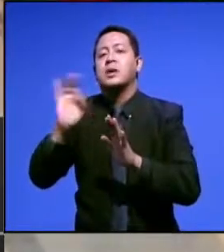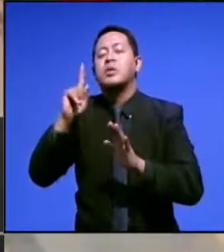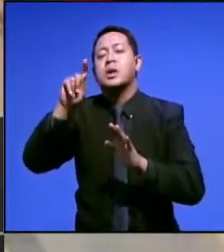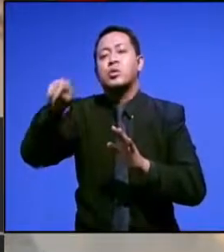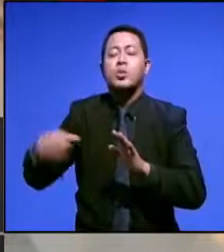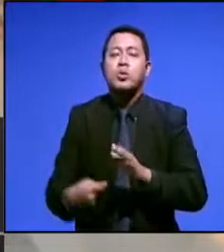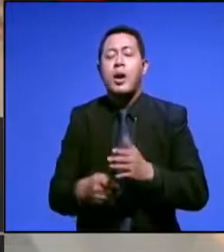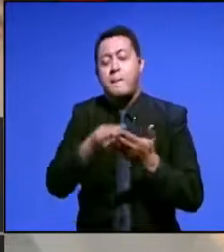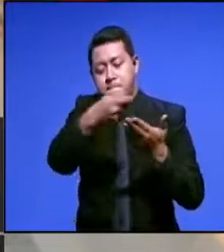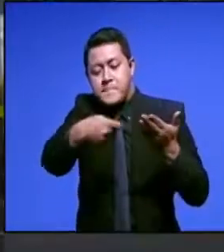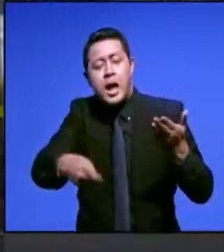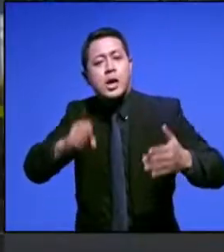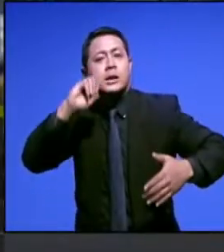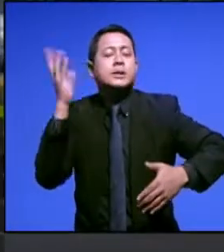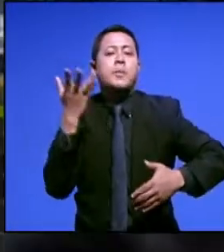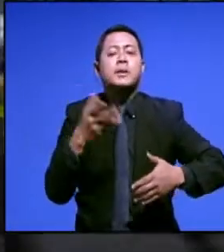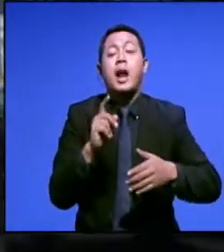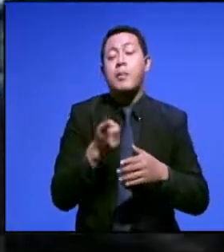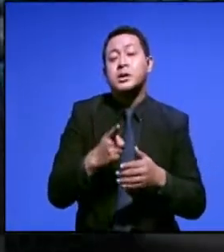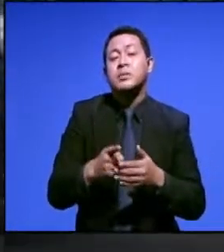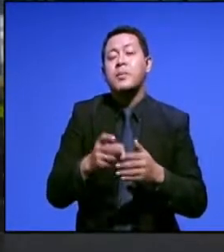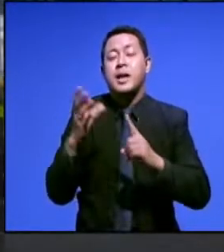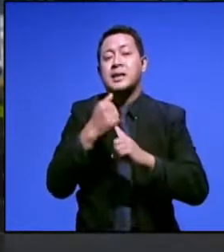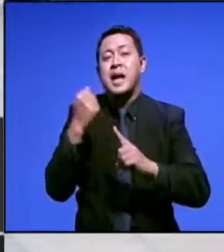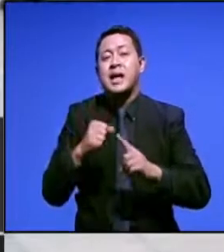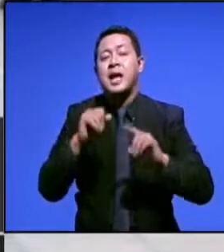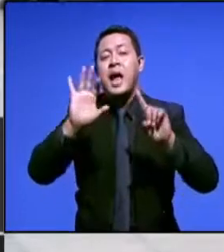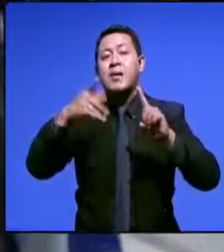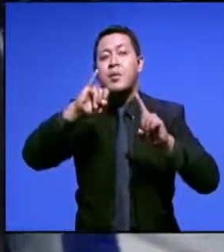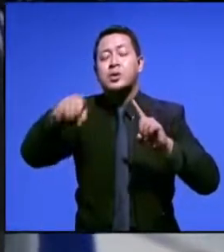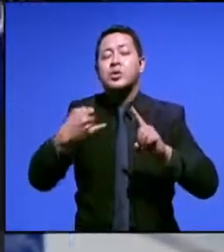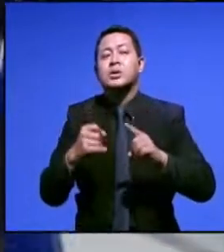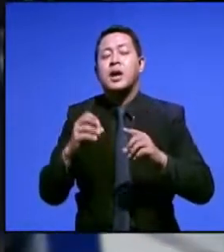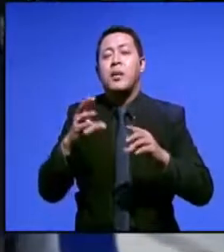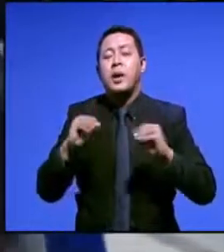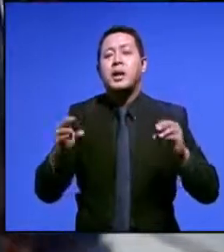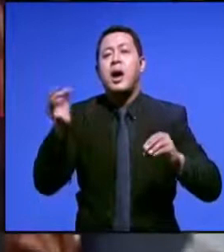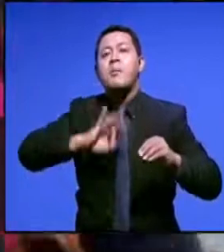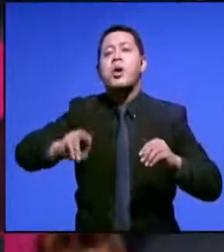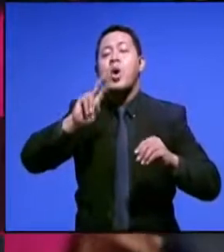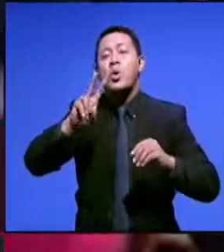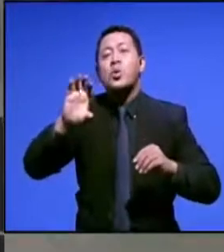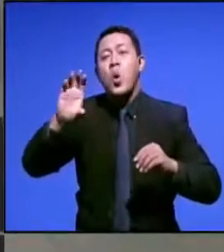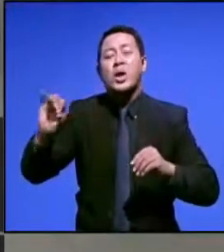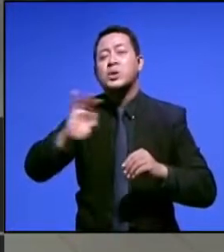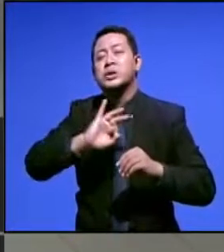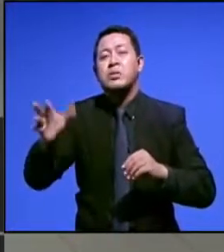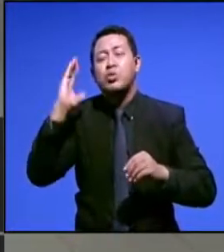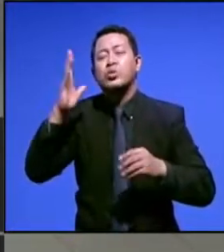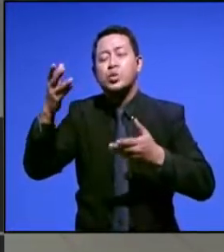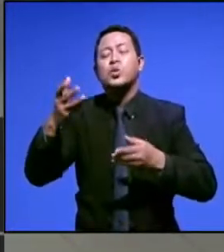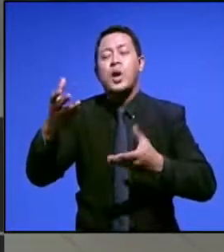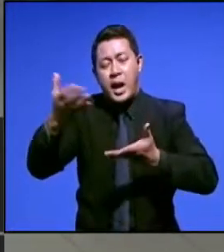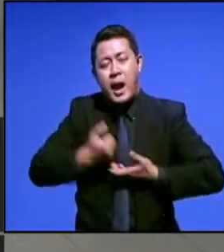bulan. Pendataan harus segera rampung lantaran dari target sekitar 15 juta pekerja, baru 200 ribuan saja yang sudah